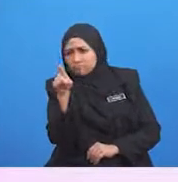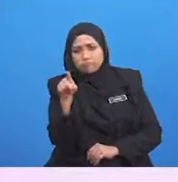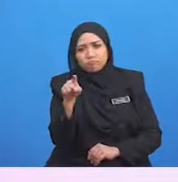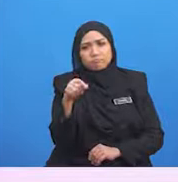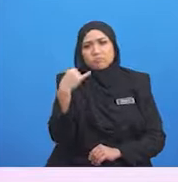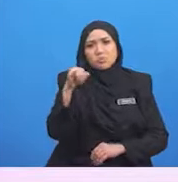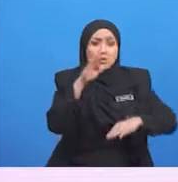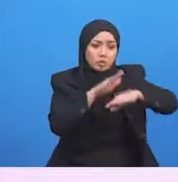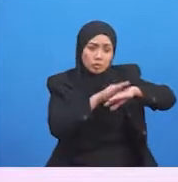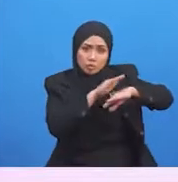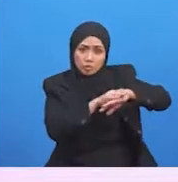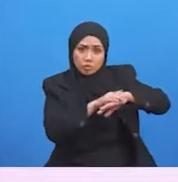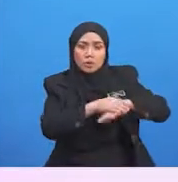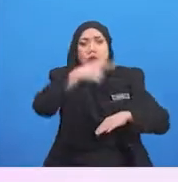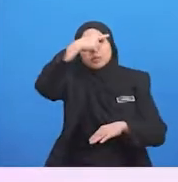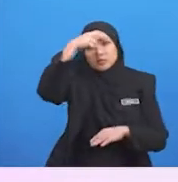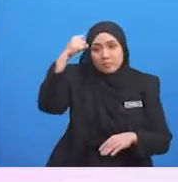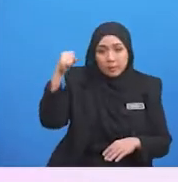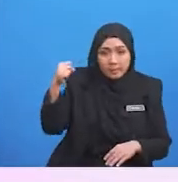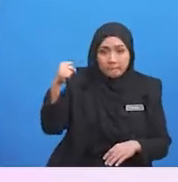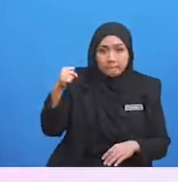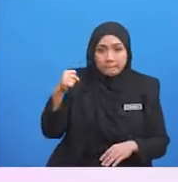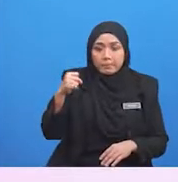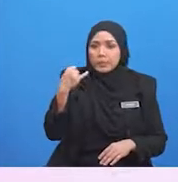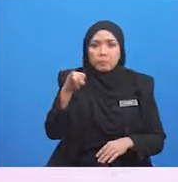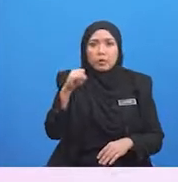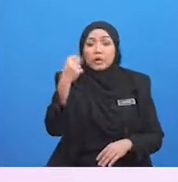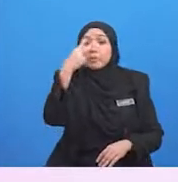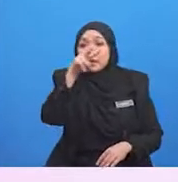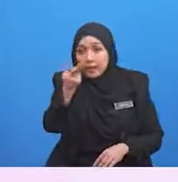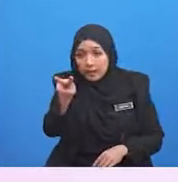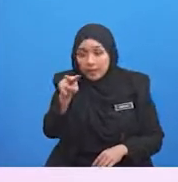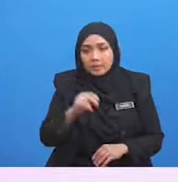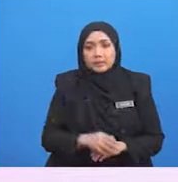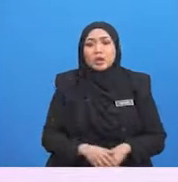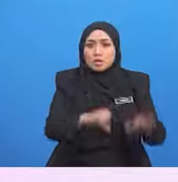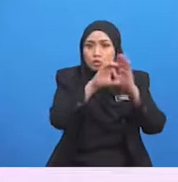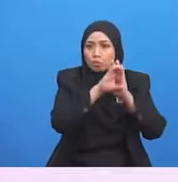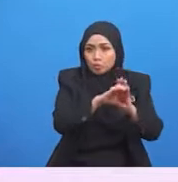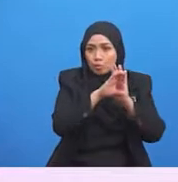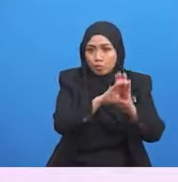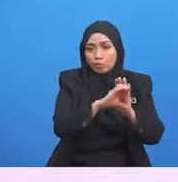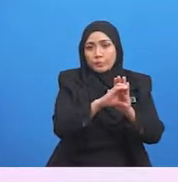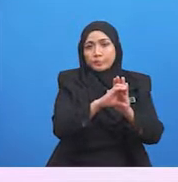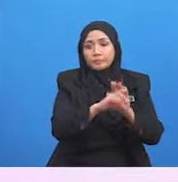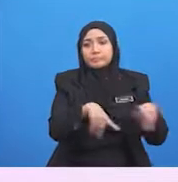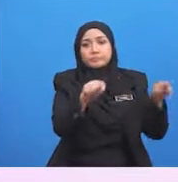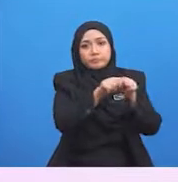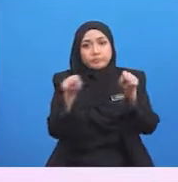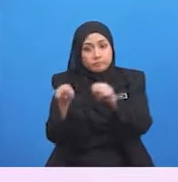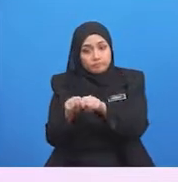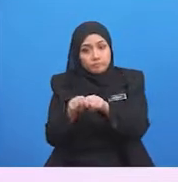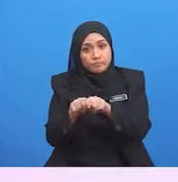boleh disentuh kerana ia tidak dapat dilihat. Contoh perkhidmatan adalah seperti